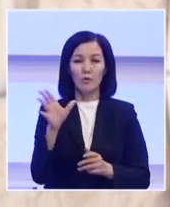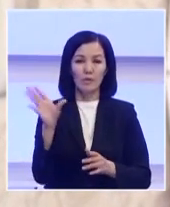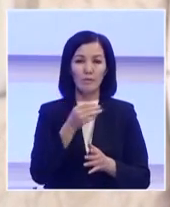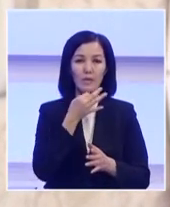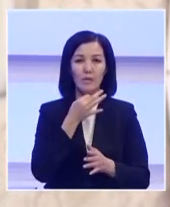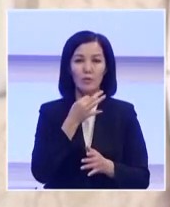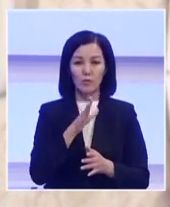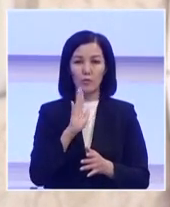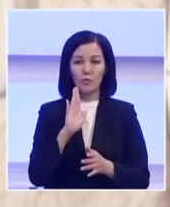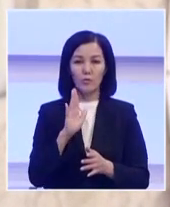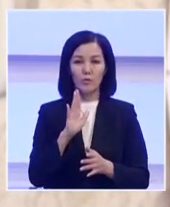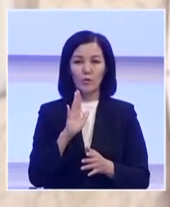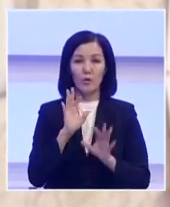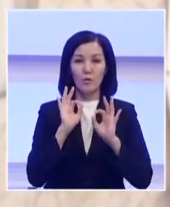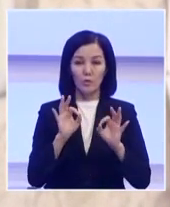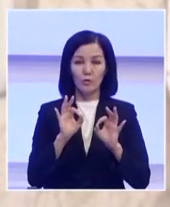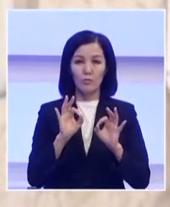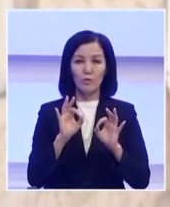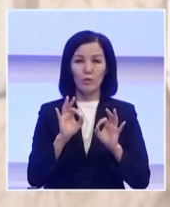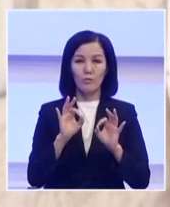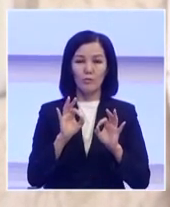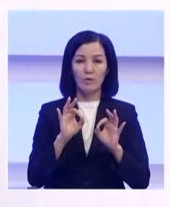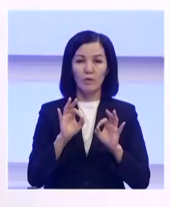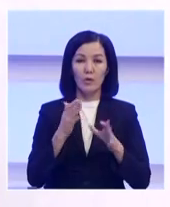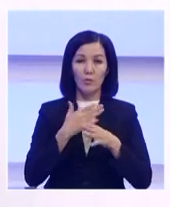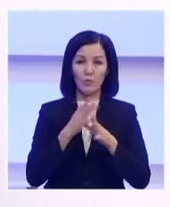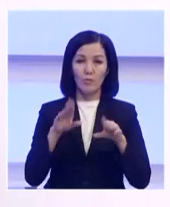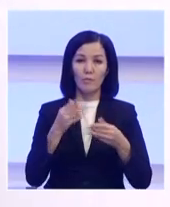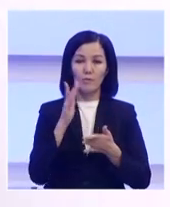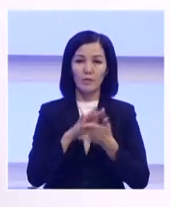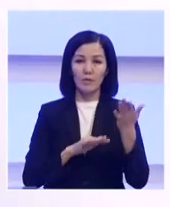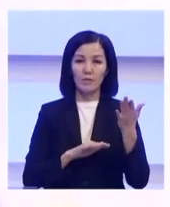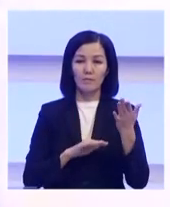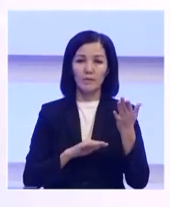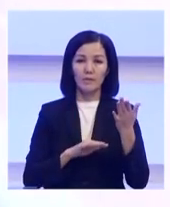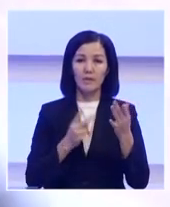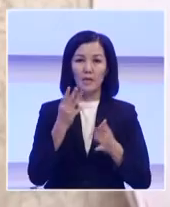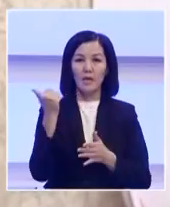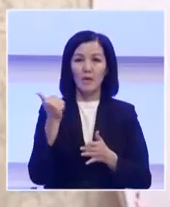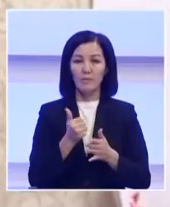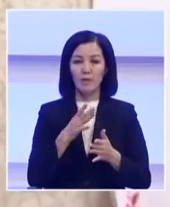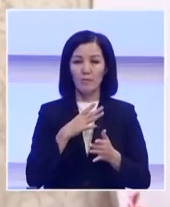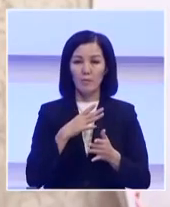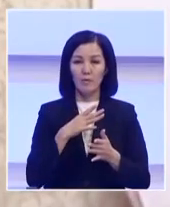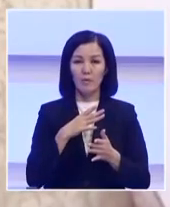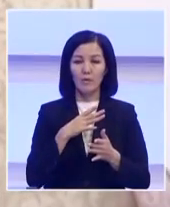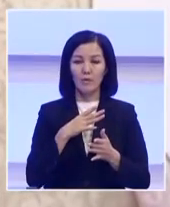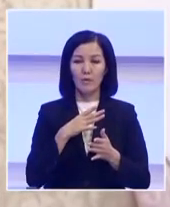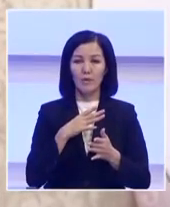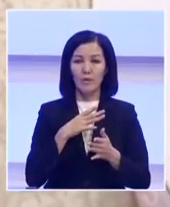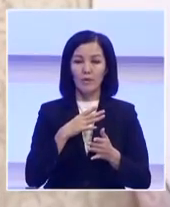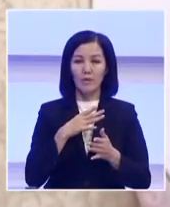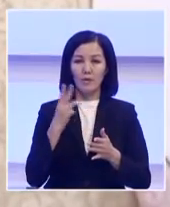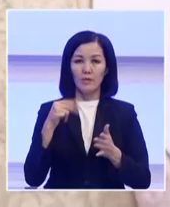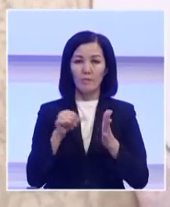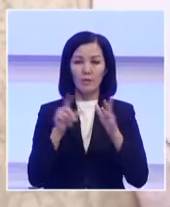Біз тұрғын болып отырмыз енді. Қолдан келген көмекті аямаймыз. Болашақта бұл баласын қала мектебін өзіміздің 26